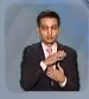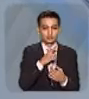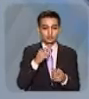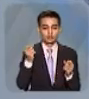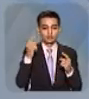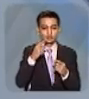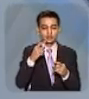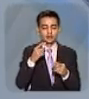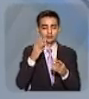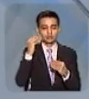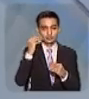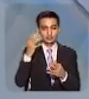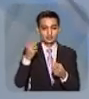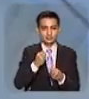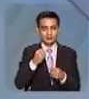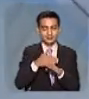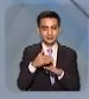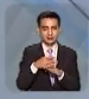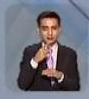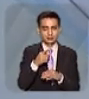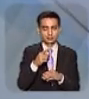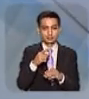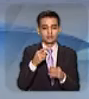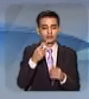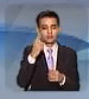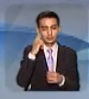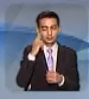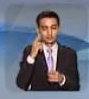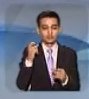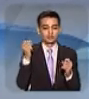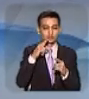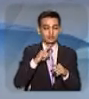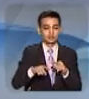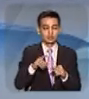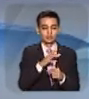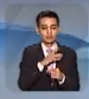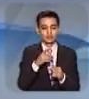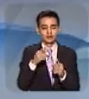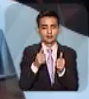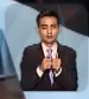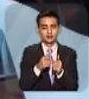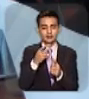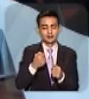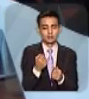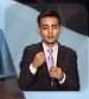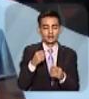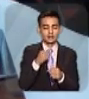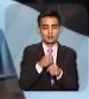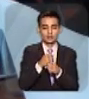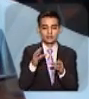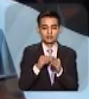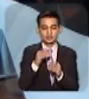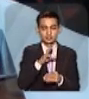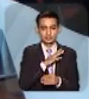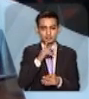дату получения займа и сумму, она поняла, что это сделал ее коллега. Ранее он попросил ее и еще двоих сослуживцев перевести им на карту